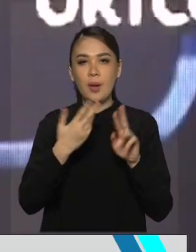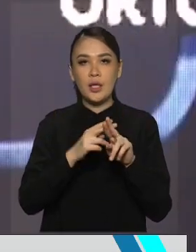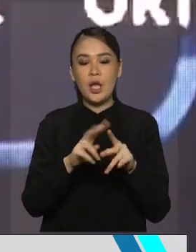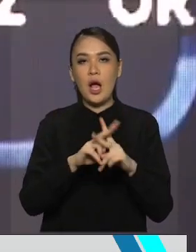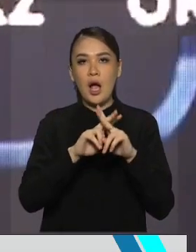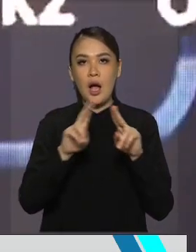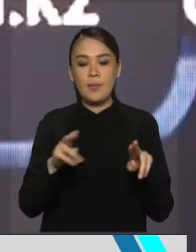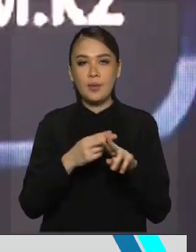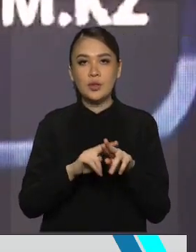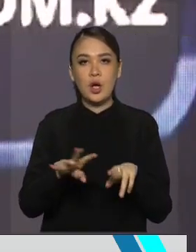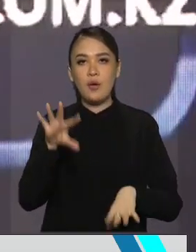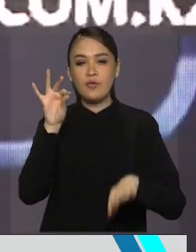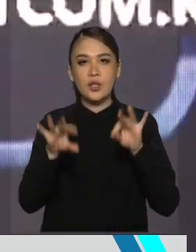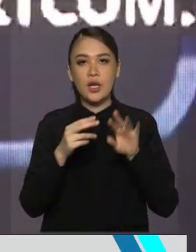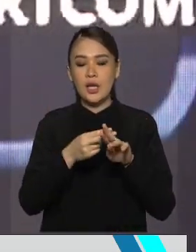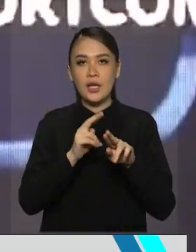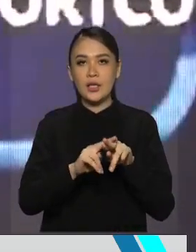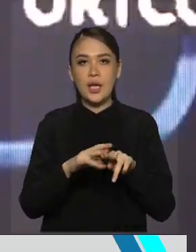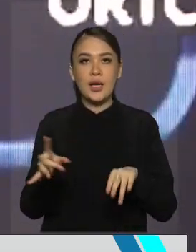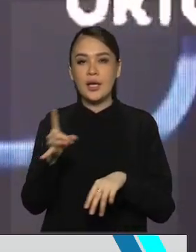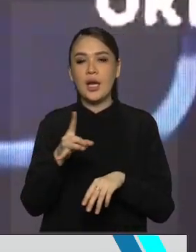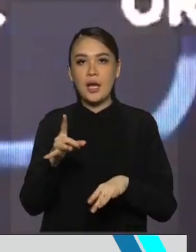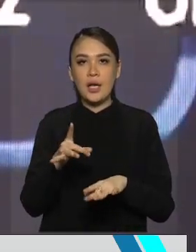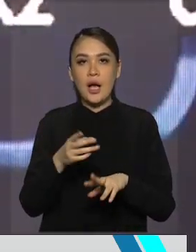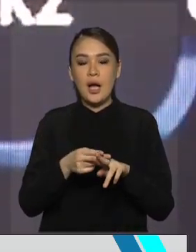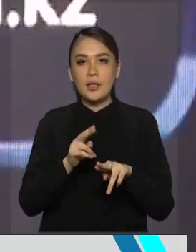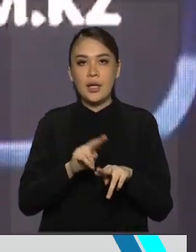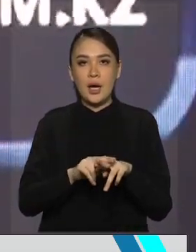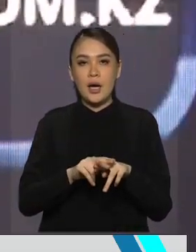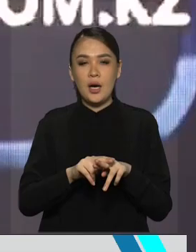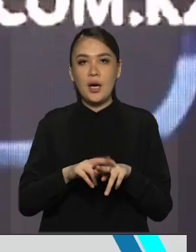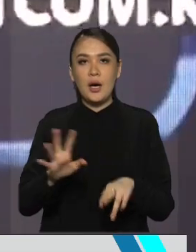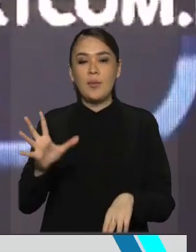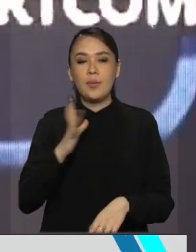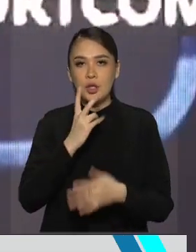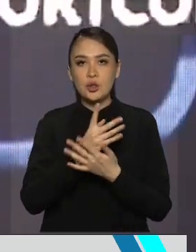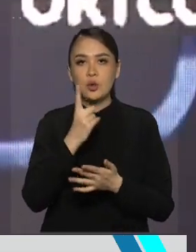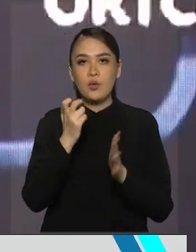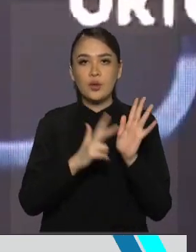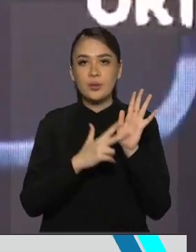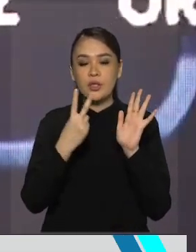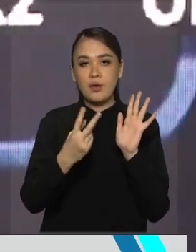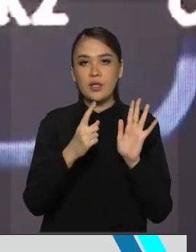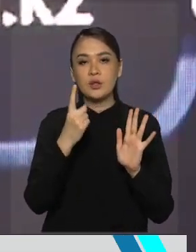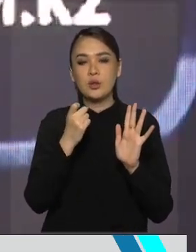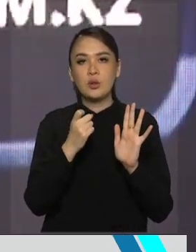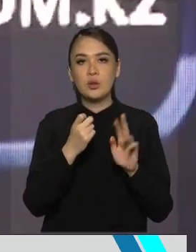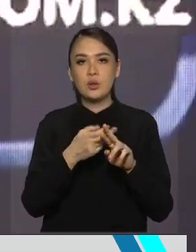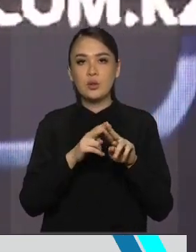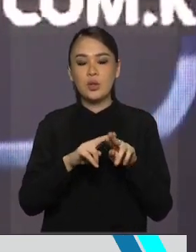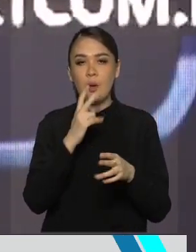мы убираем региональное деление. То есть вы знаете, бензин был 182 и 187 в зависимости от региона, дизель